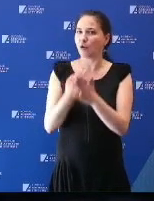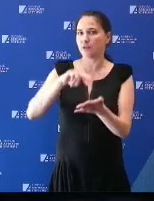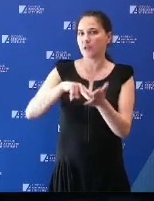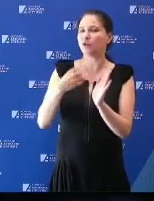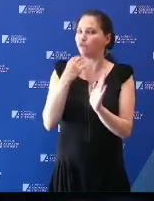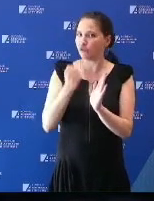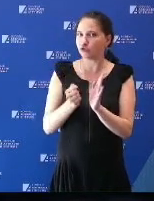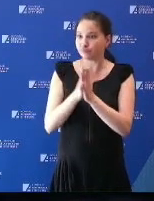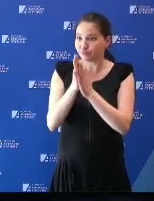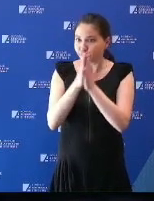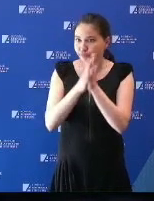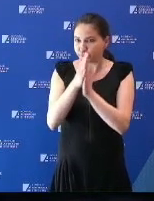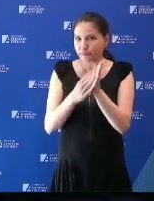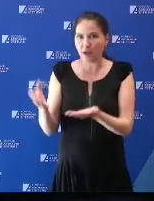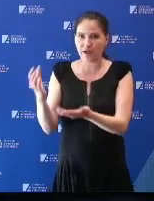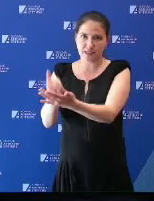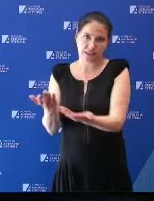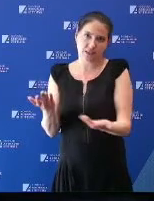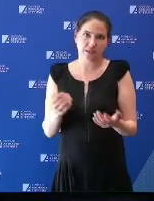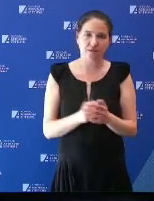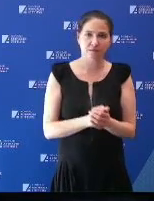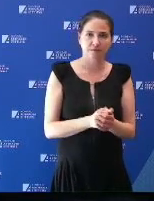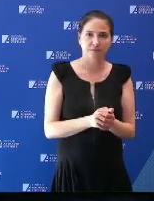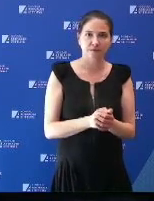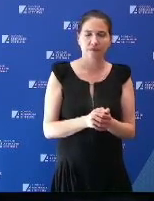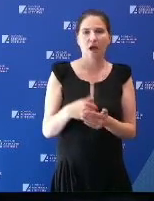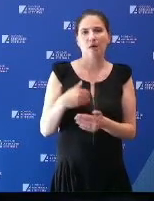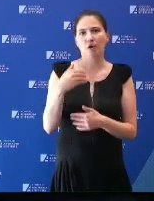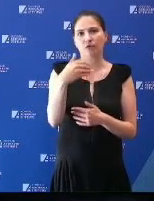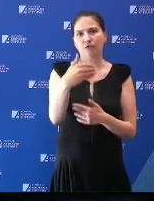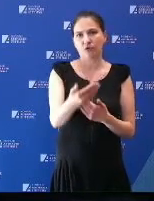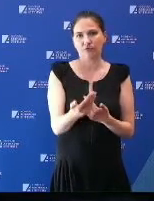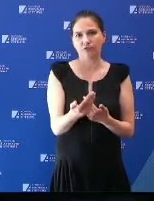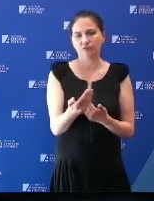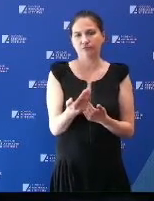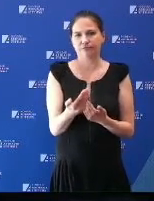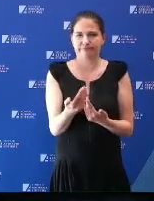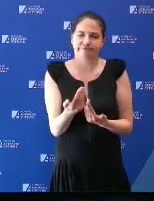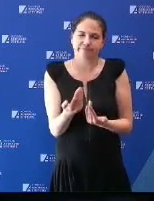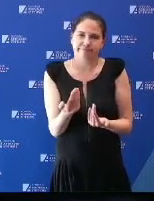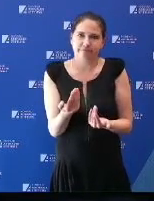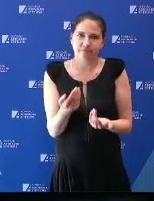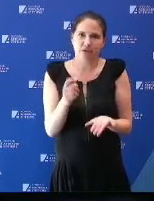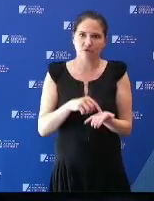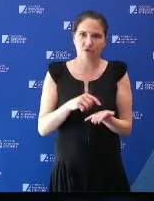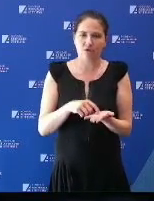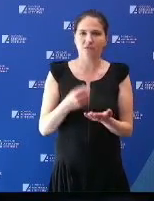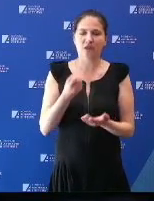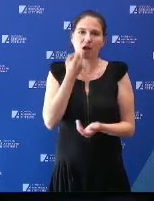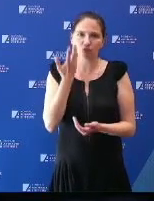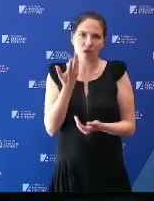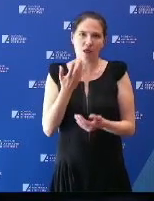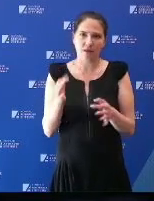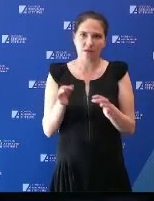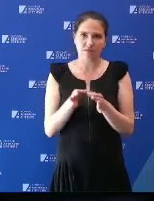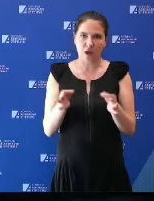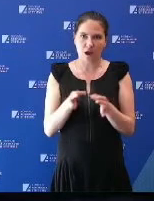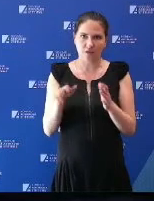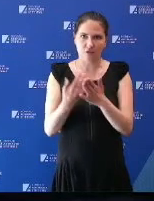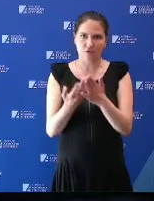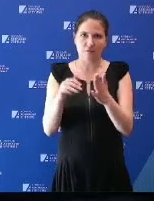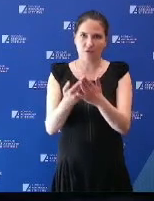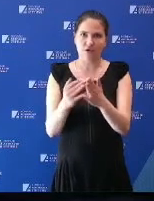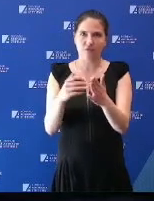Und wir sehen dann aber häufig, dass die einfach aufgrund des aktuellen Tagesgeschäftes hier nicht immer